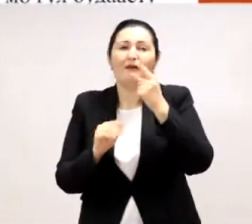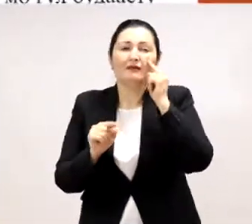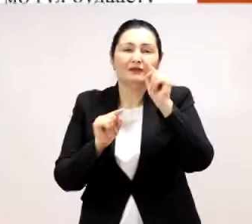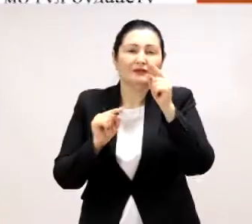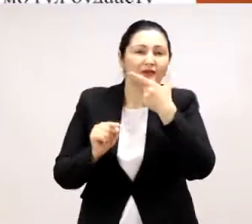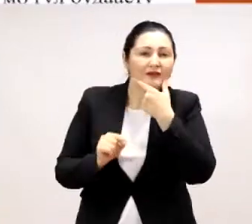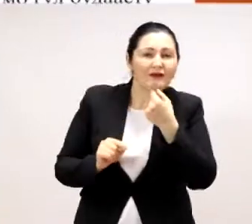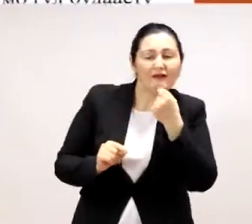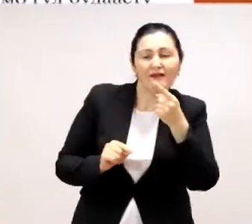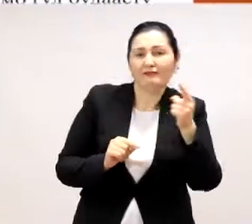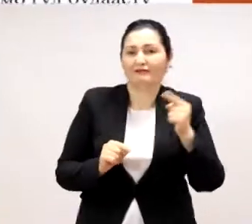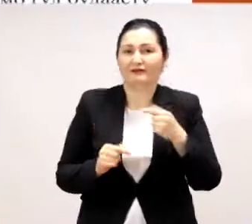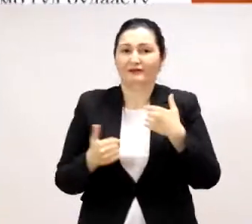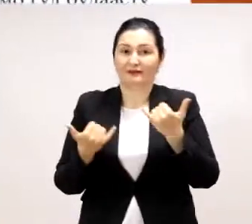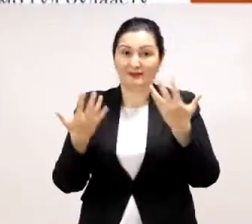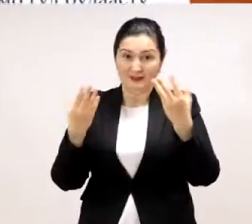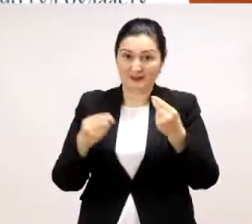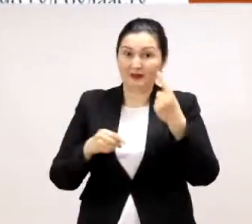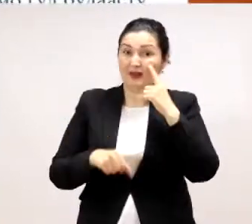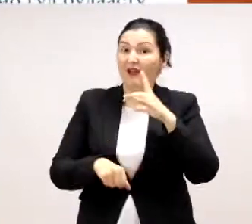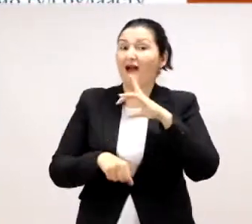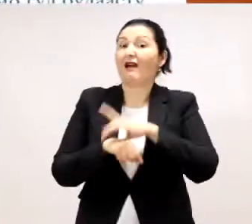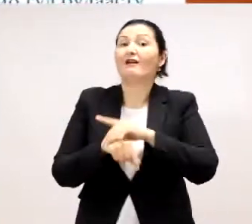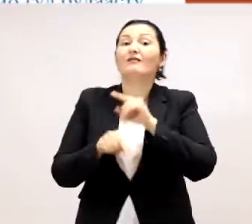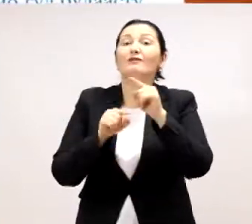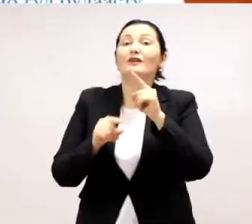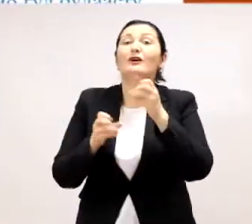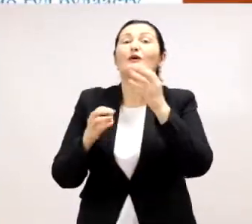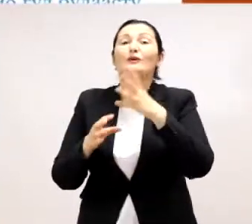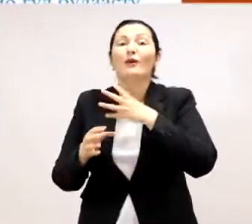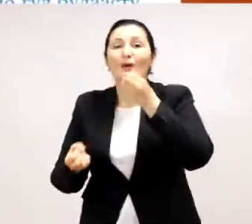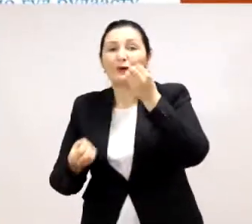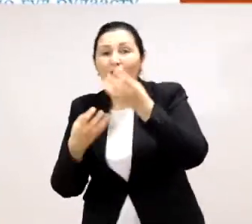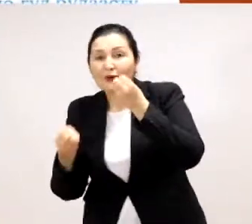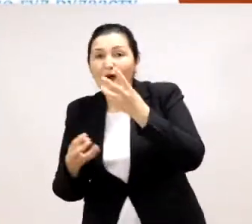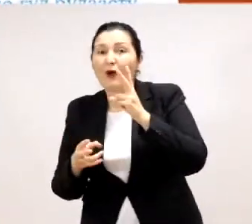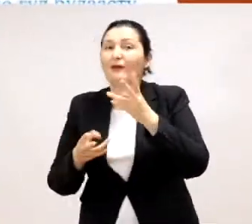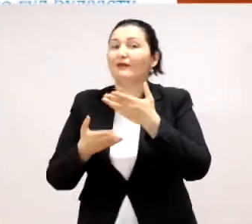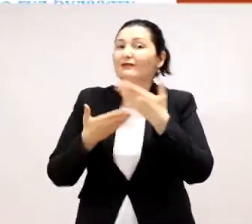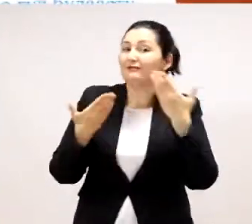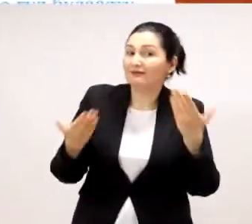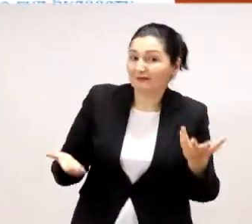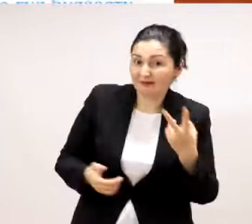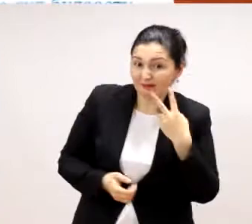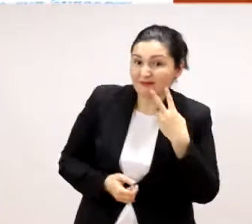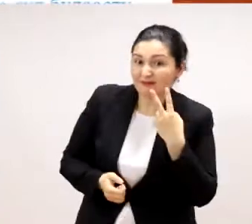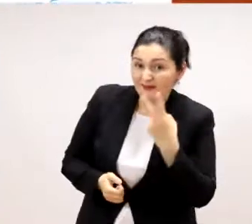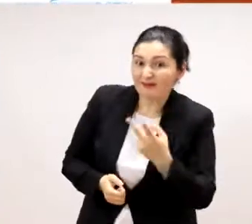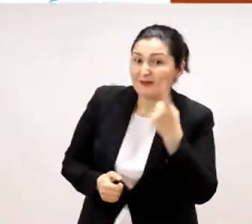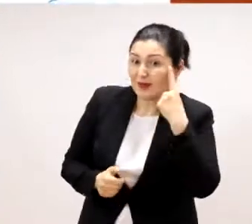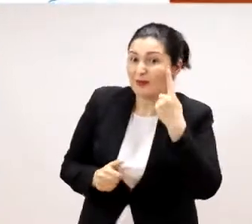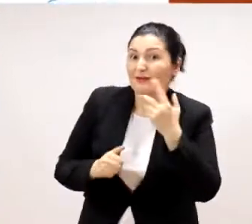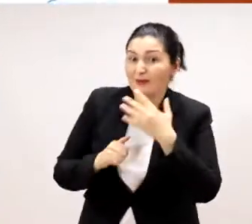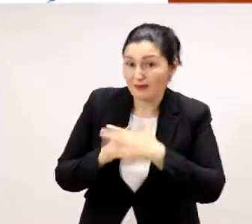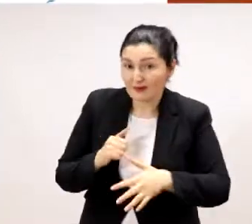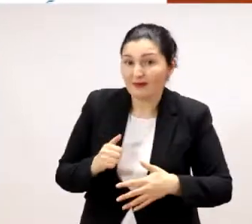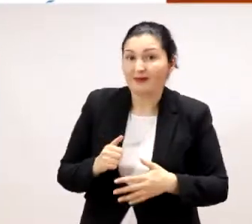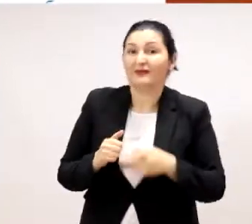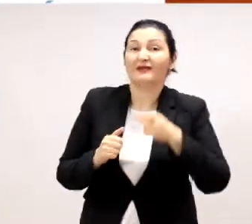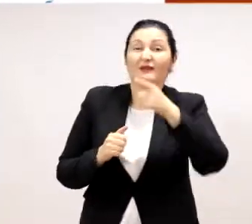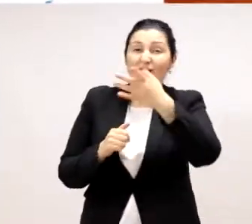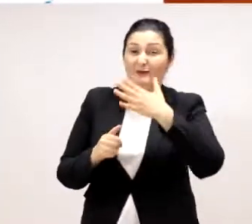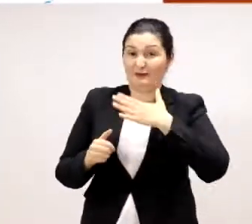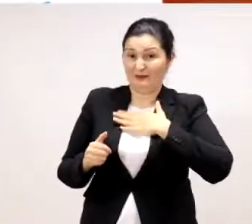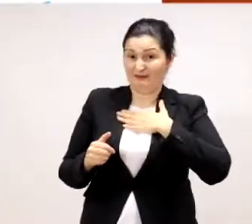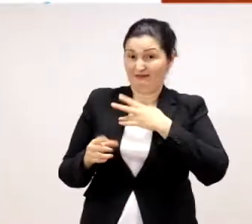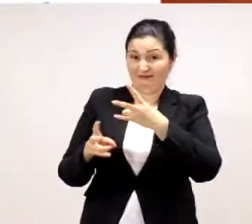ها. امروز معلوم شد که کدام از ما گل بوده است و کدام نه، شادی کردند بابونه ها. تو هم مثل